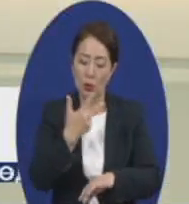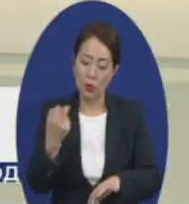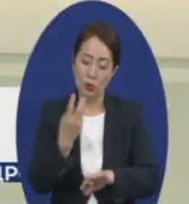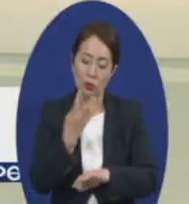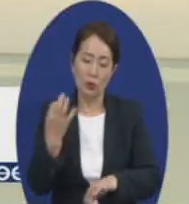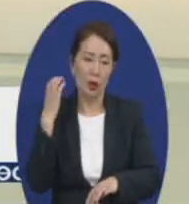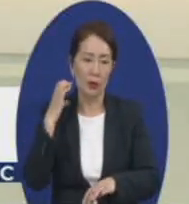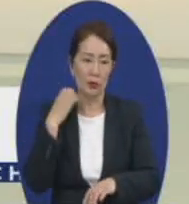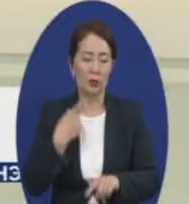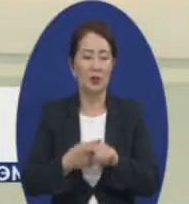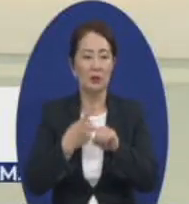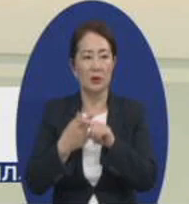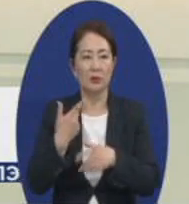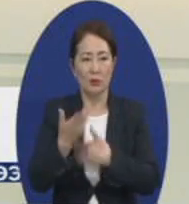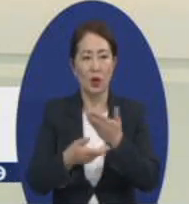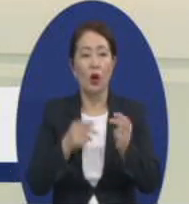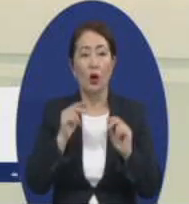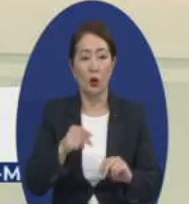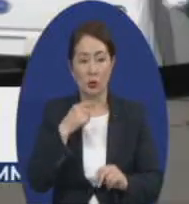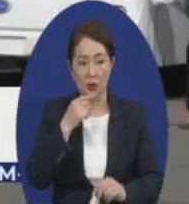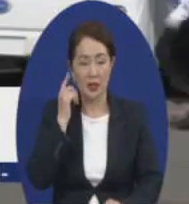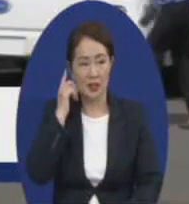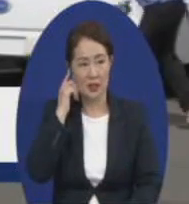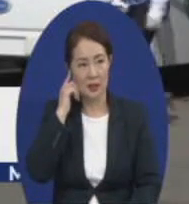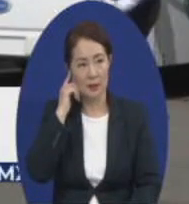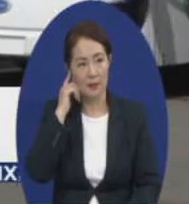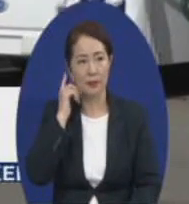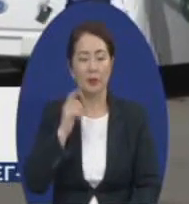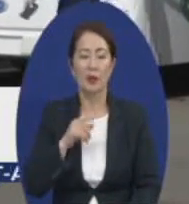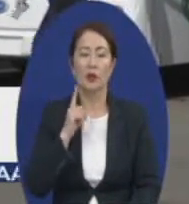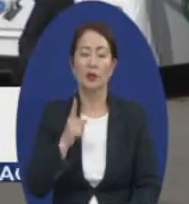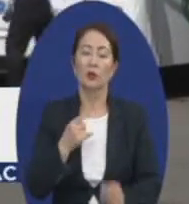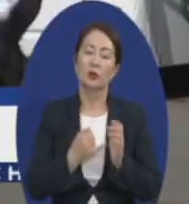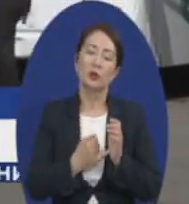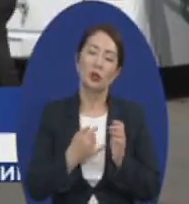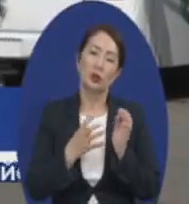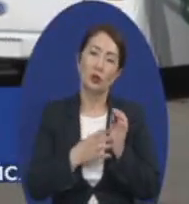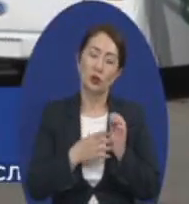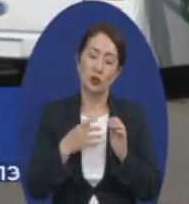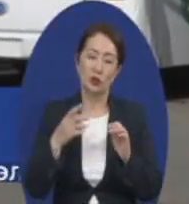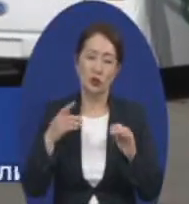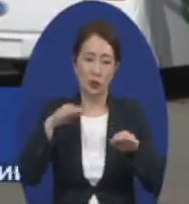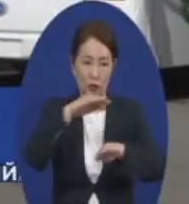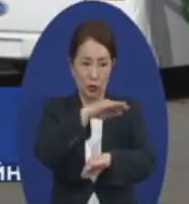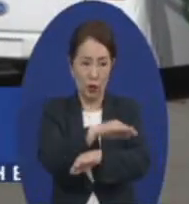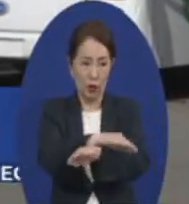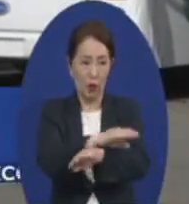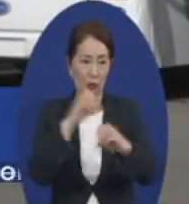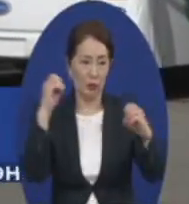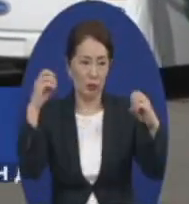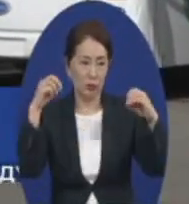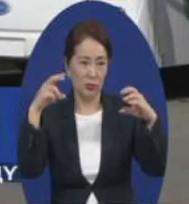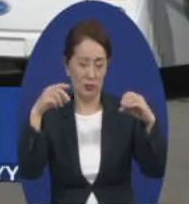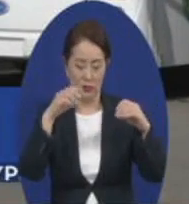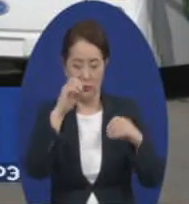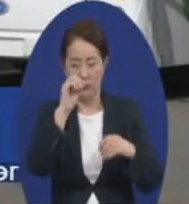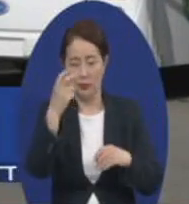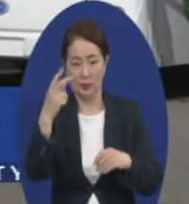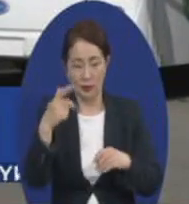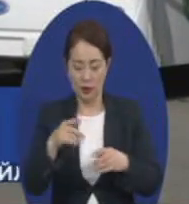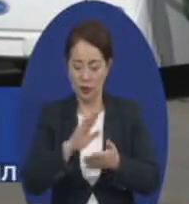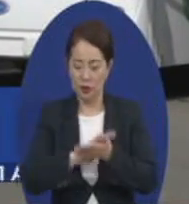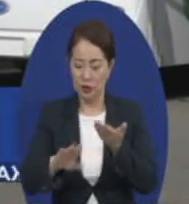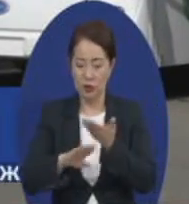400 автобус үйлчлэгэнд нэмнэ гэдгийг хэлж байна. 169 одоо гэрлэн дохио уулзууруд дээр бид шинжилгээ одоо